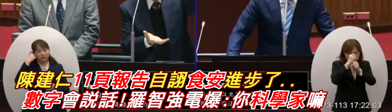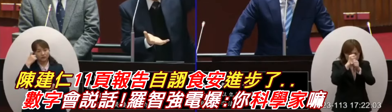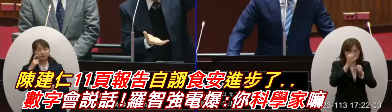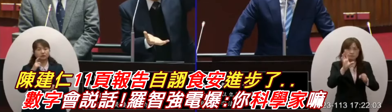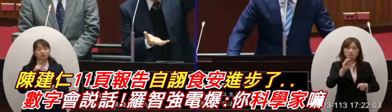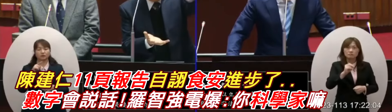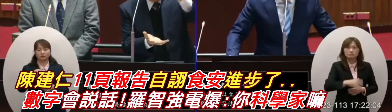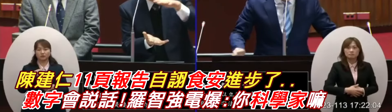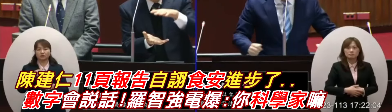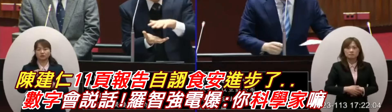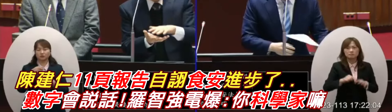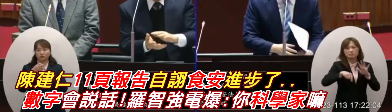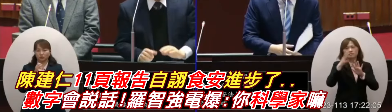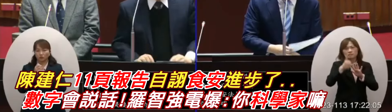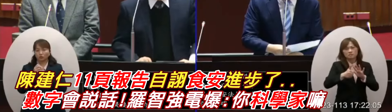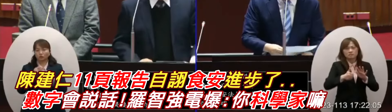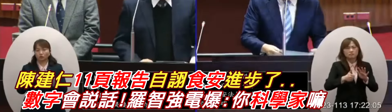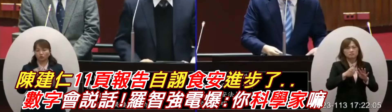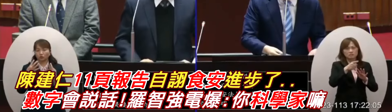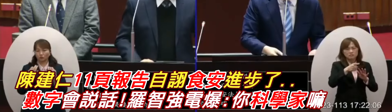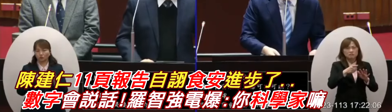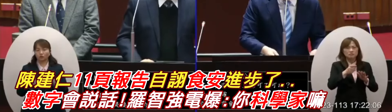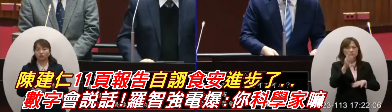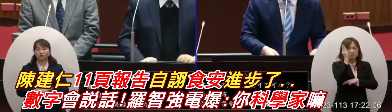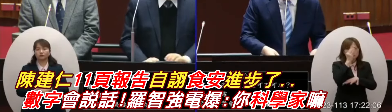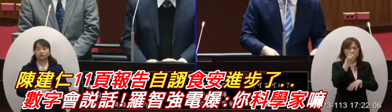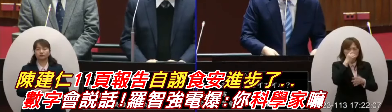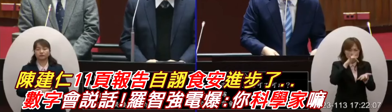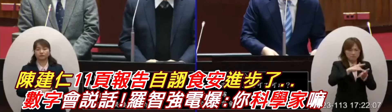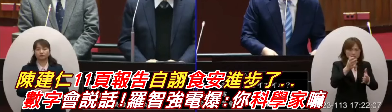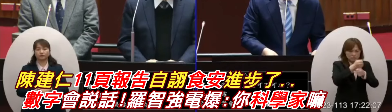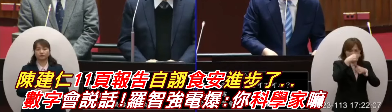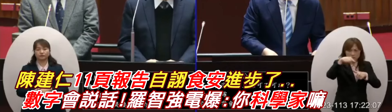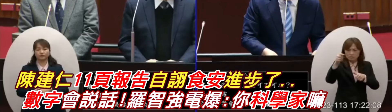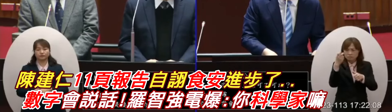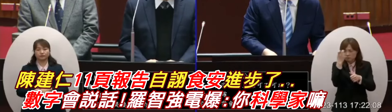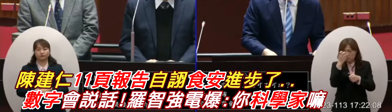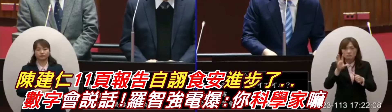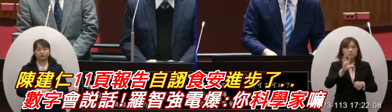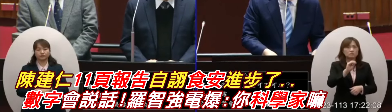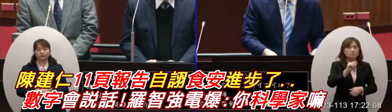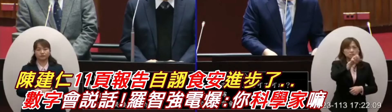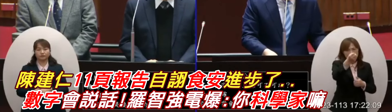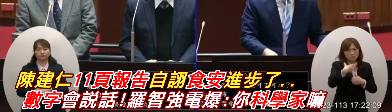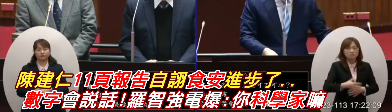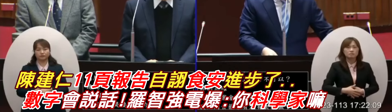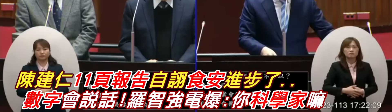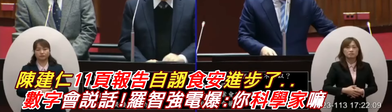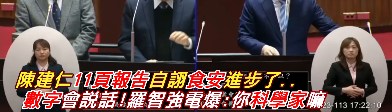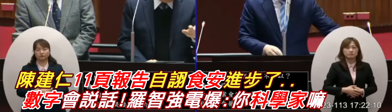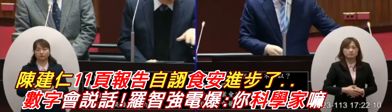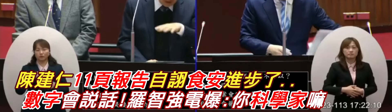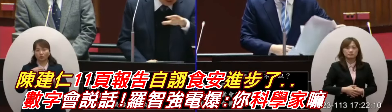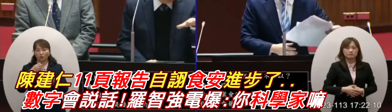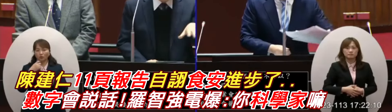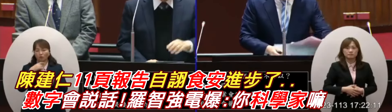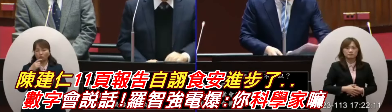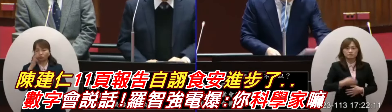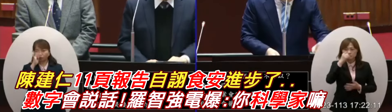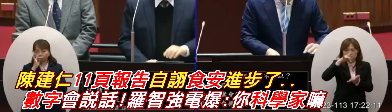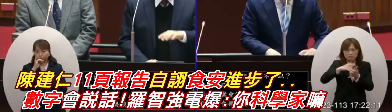说， 院长，食药署有没有去检验？食药署有没有检验嘛？告诉我嘛。 我们查的 食药署